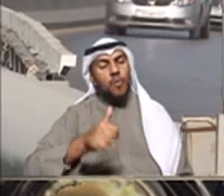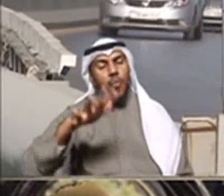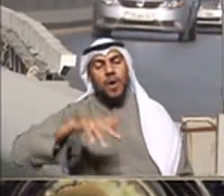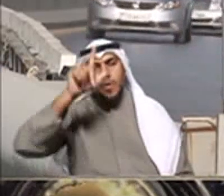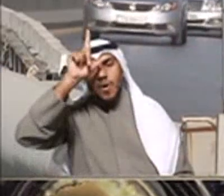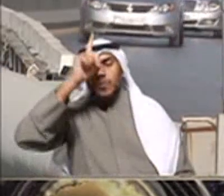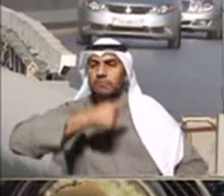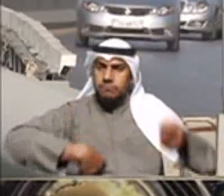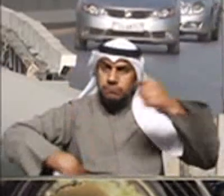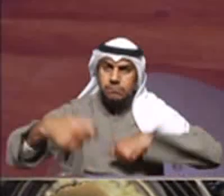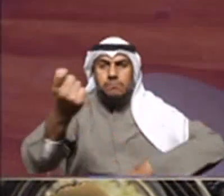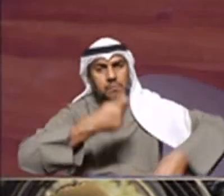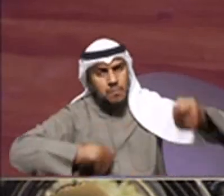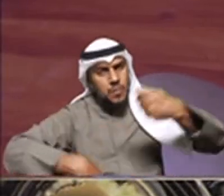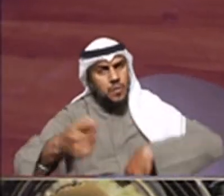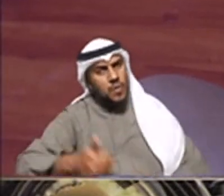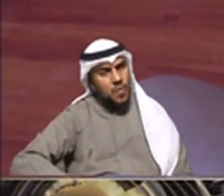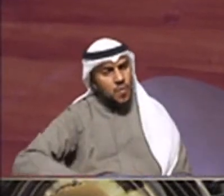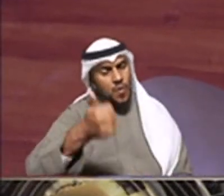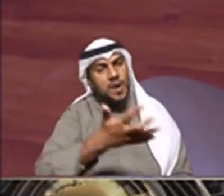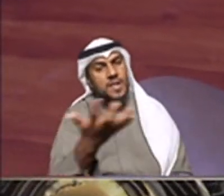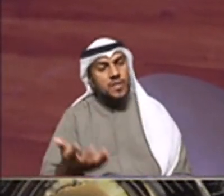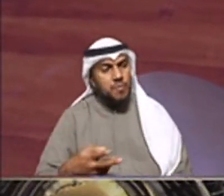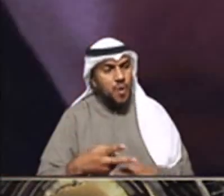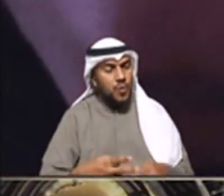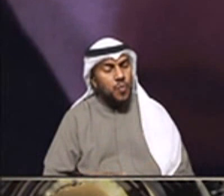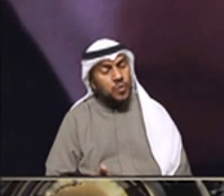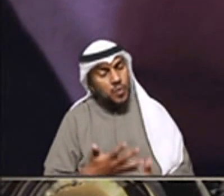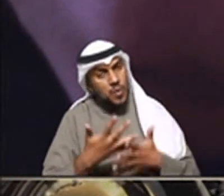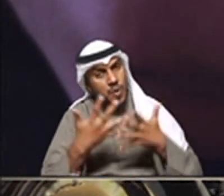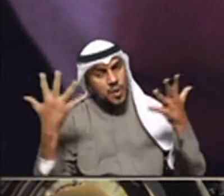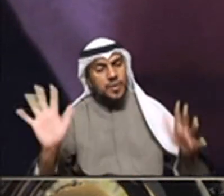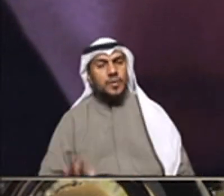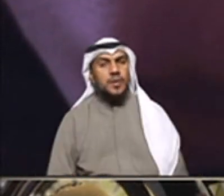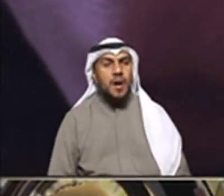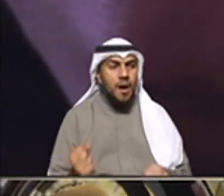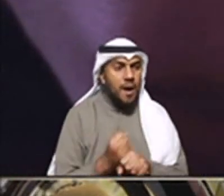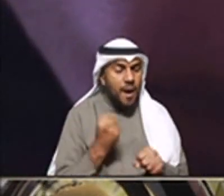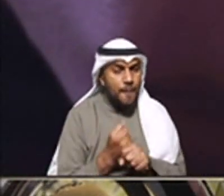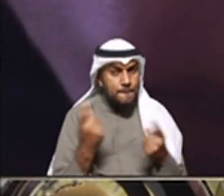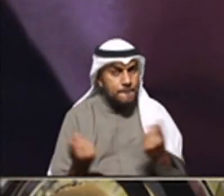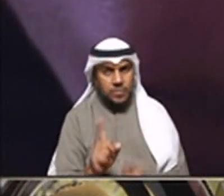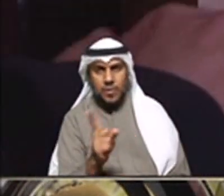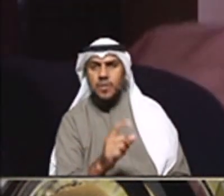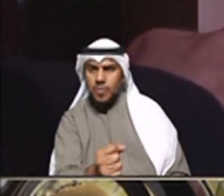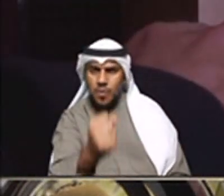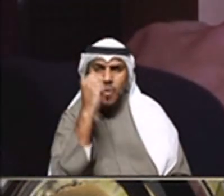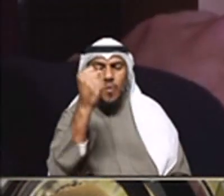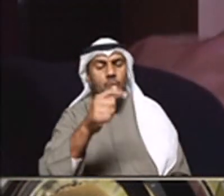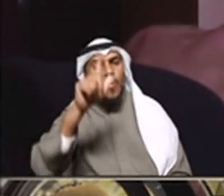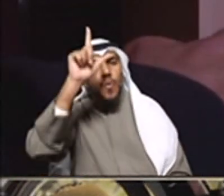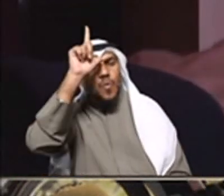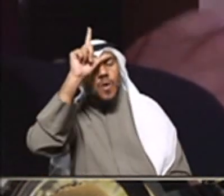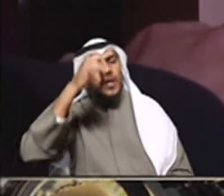العمل الاقتصادي في الأردن. فالاستثمارات الكويتية الضخمة خرجت من الإطار التقليدي المحدود لتغطي قطاعات